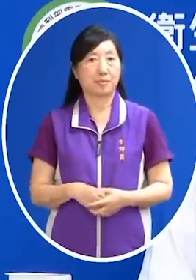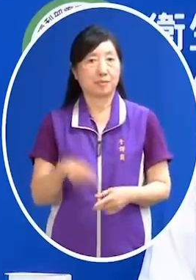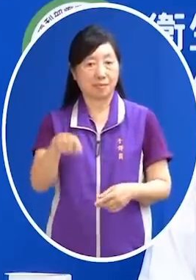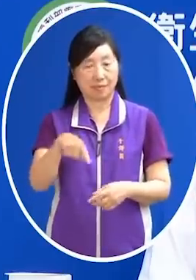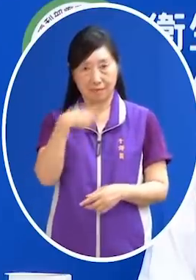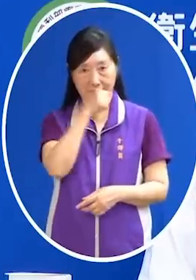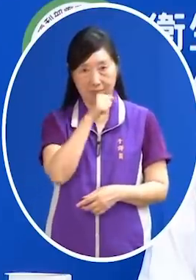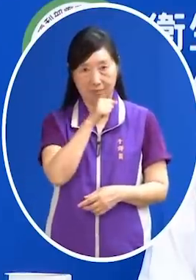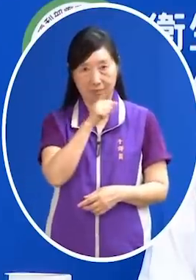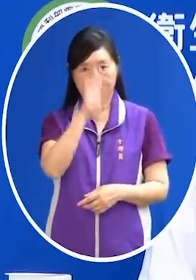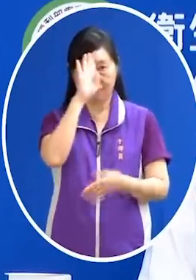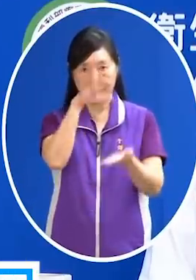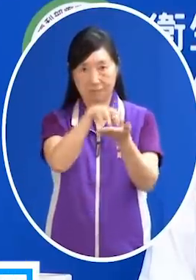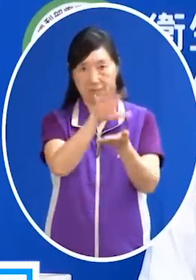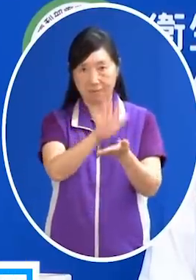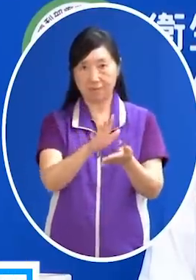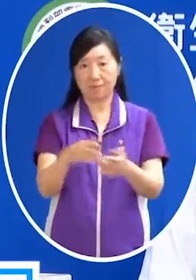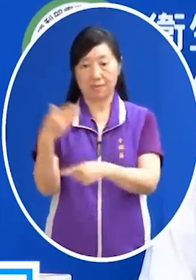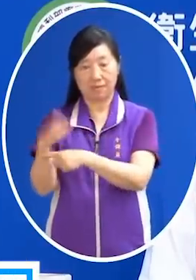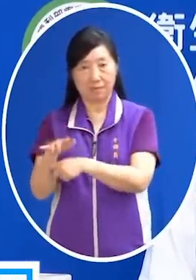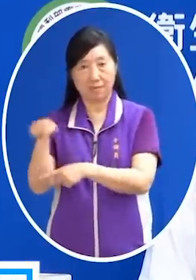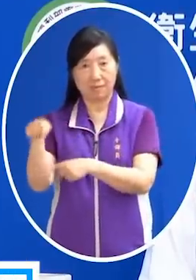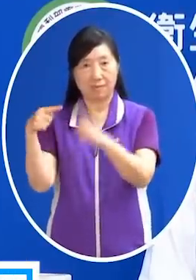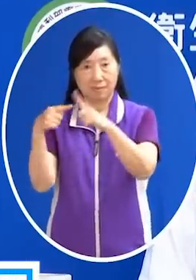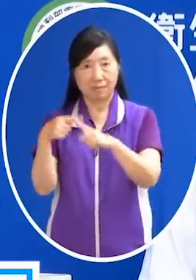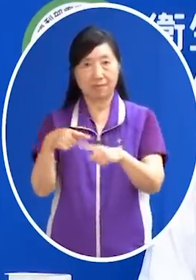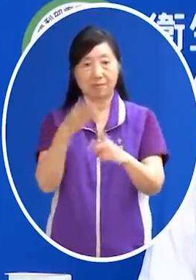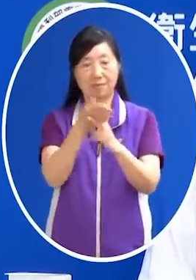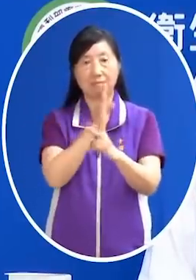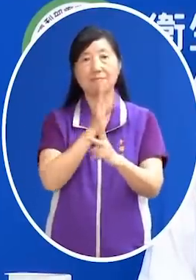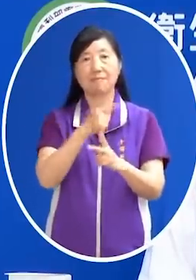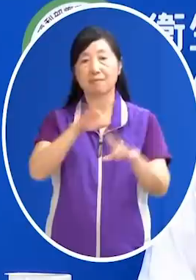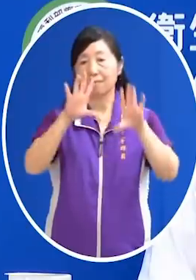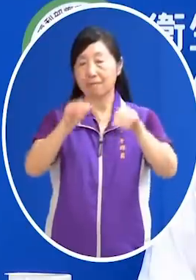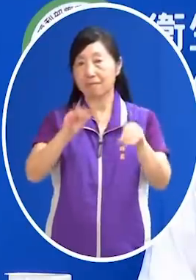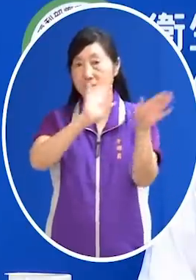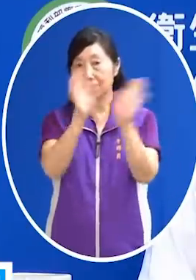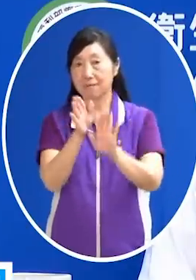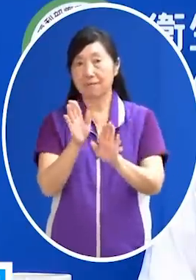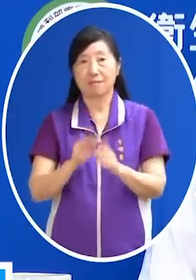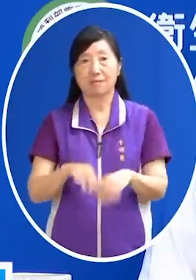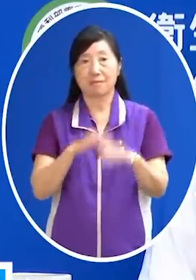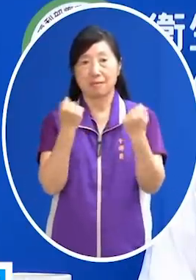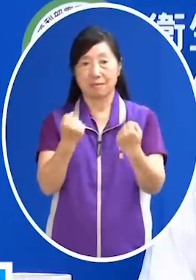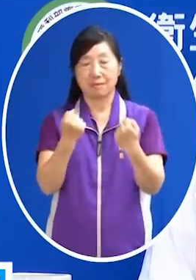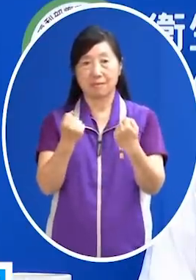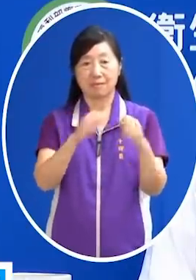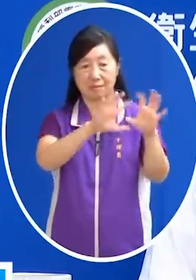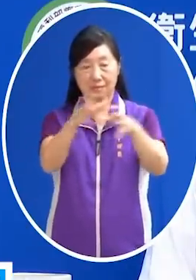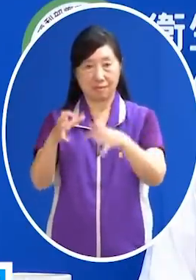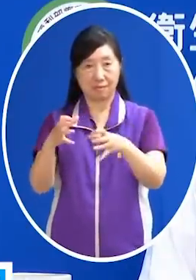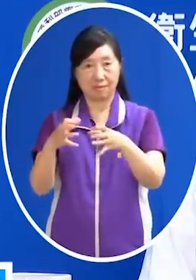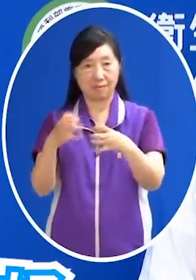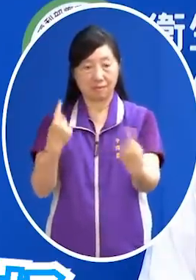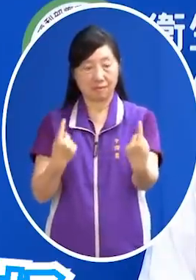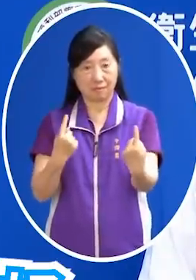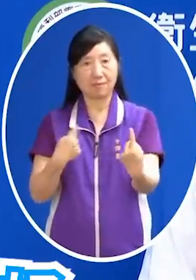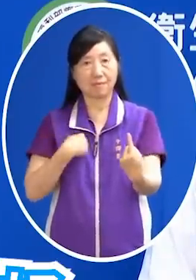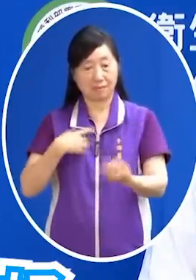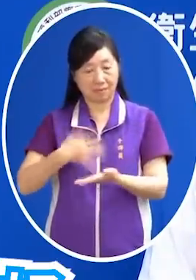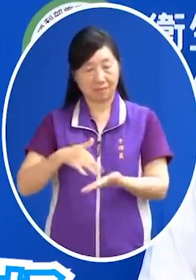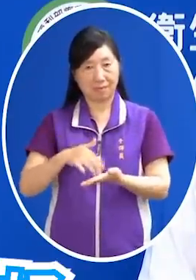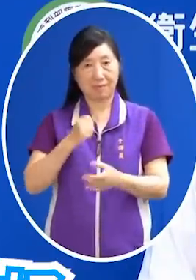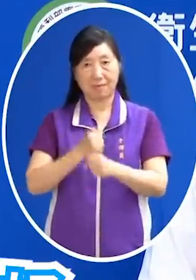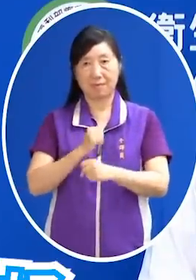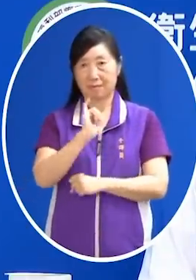诊的病例或死亡的案件，或是我们康复的情况都是在整个在国际上里面我们做的算